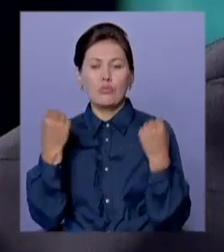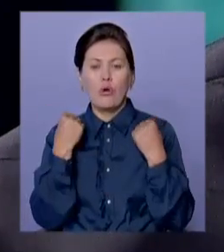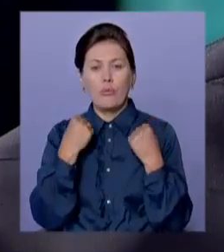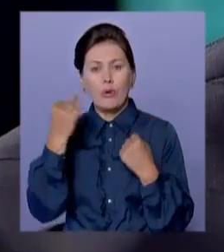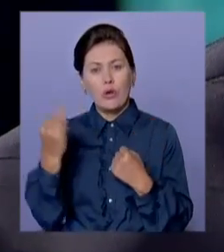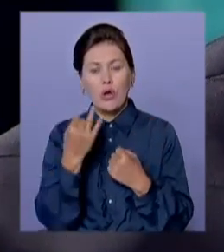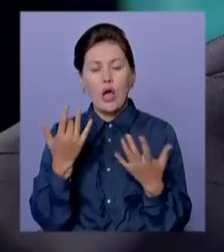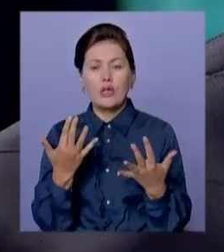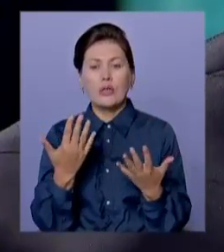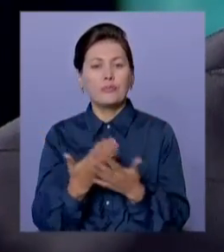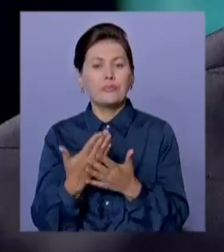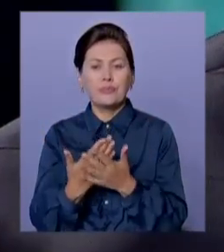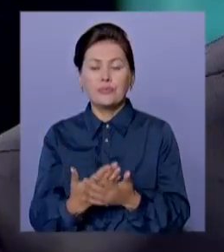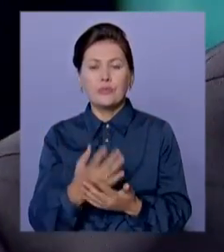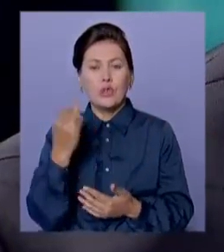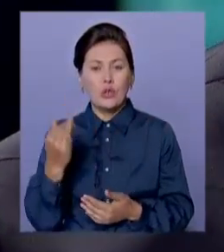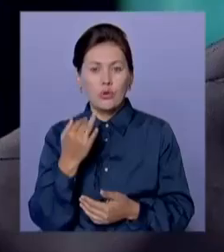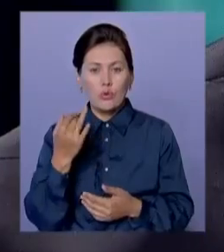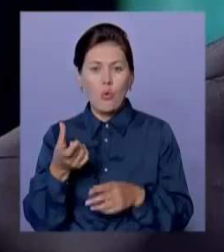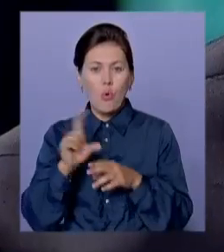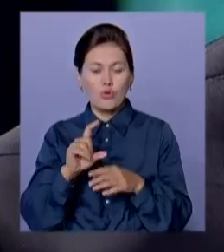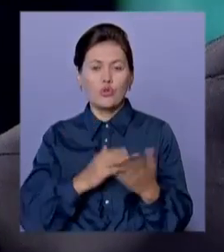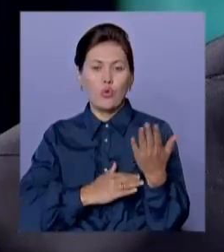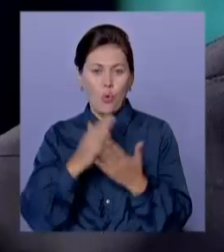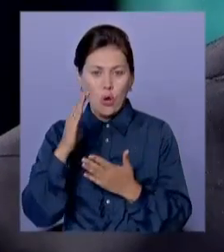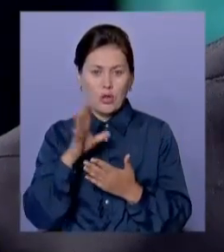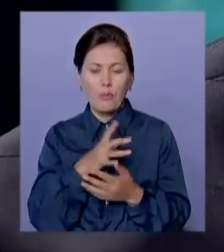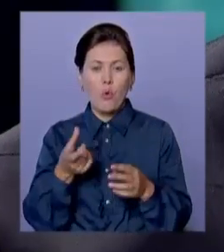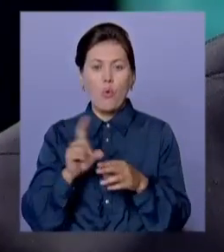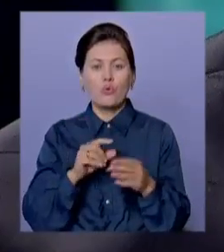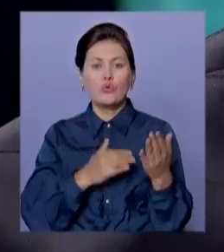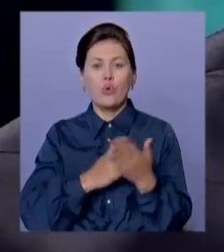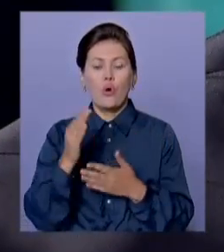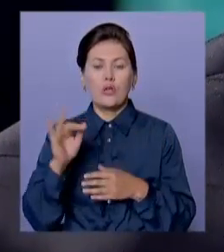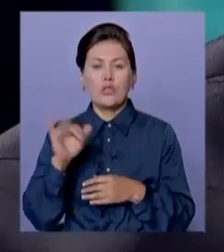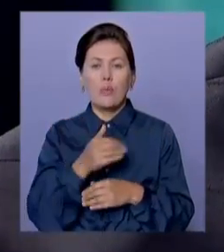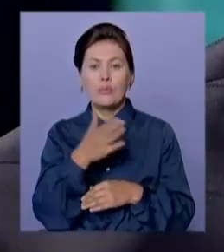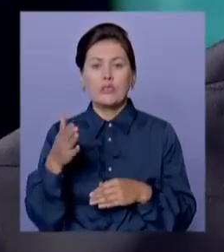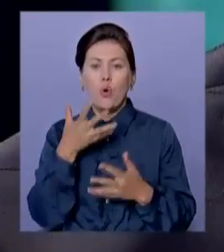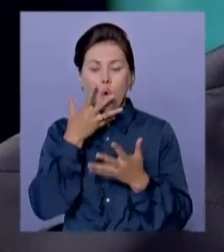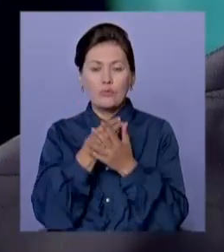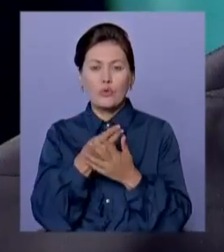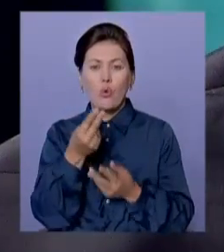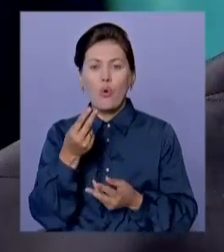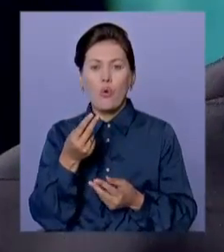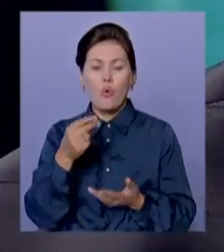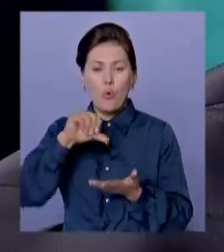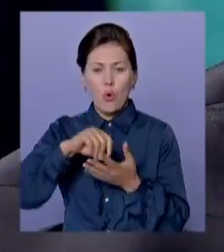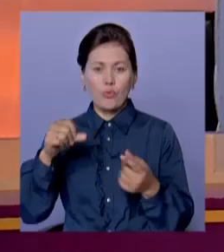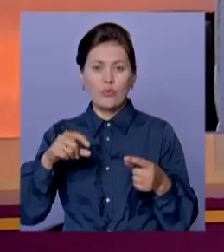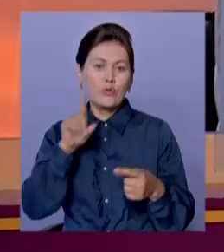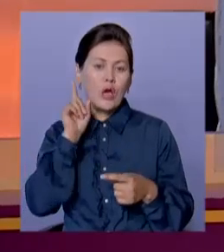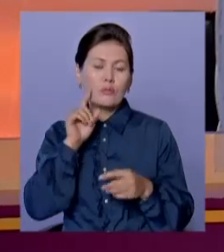қызығушылық қазір? Қызығушылығы өте жоғары, өйткені біз өзіміз ойнап атқанда жас балалар